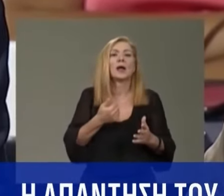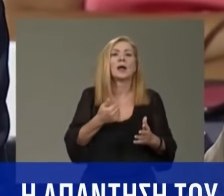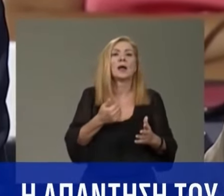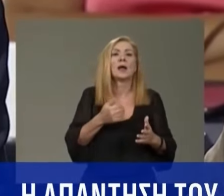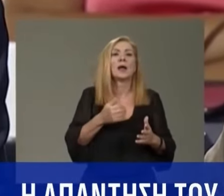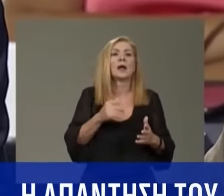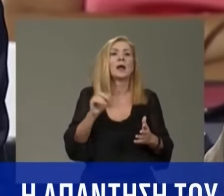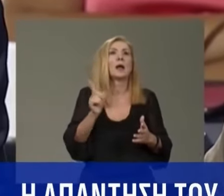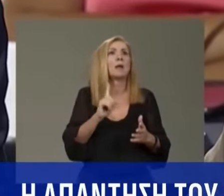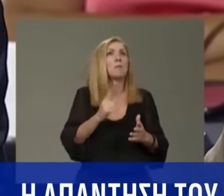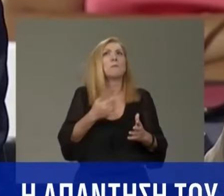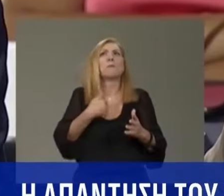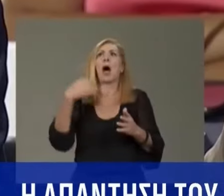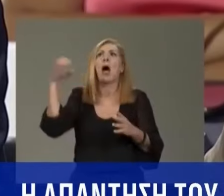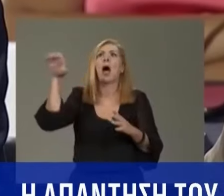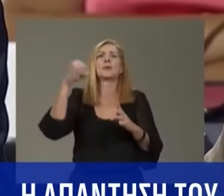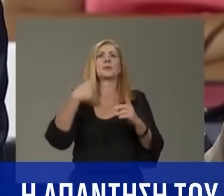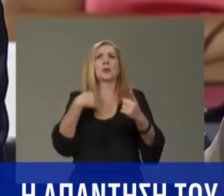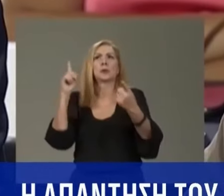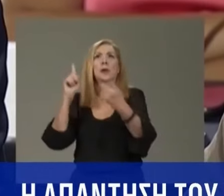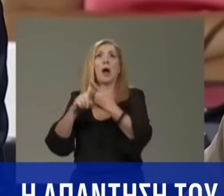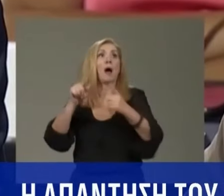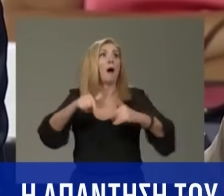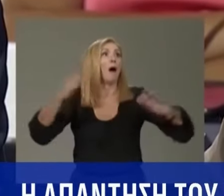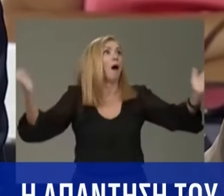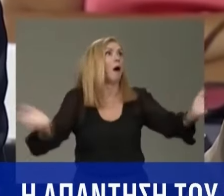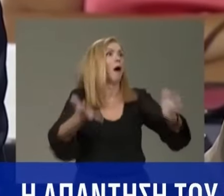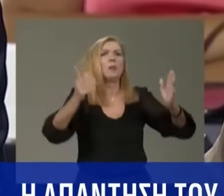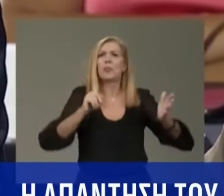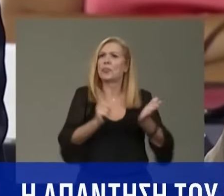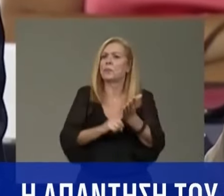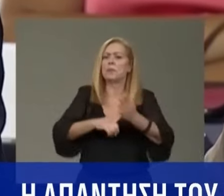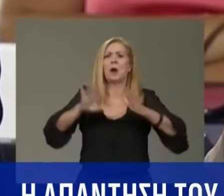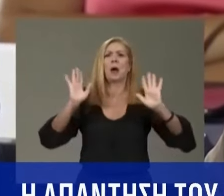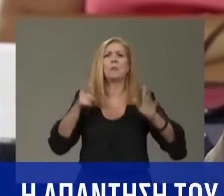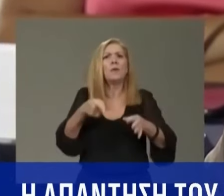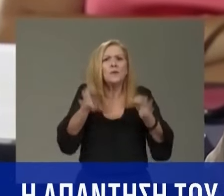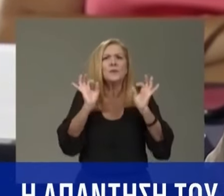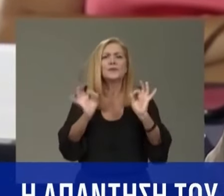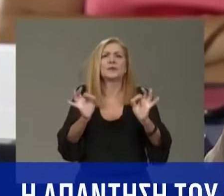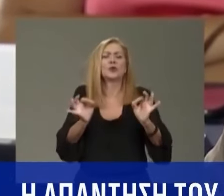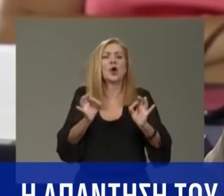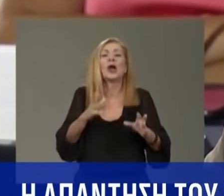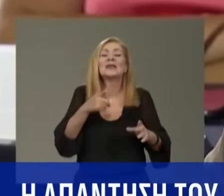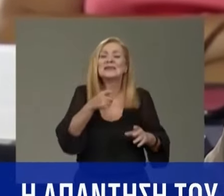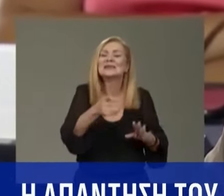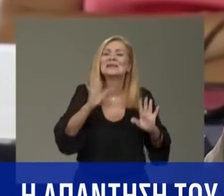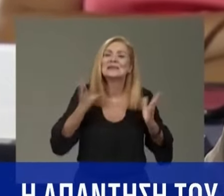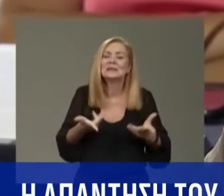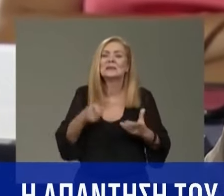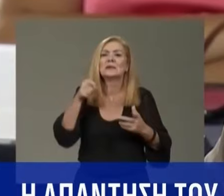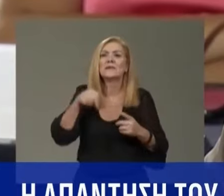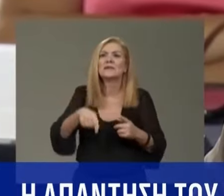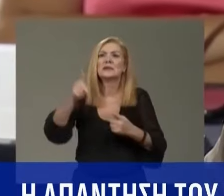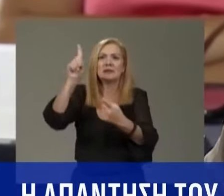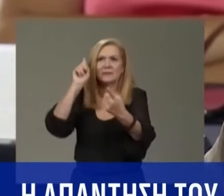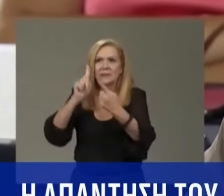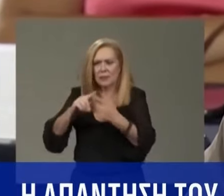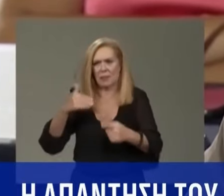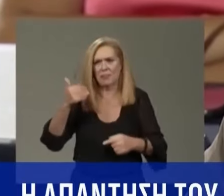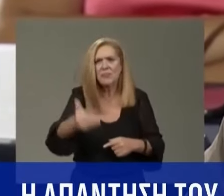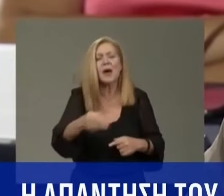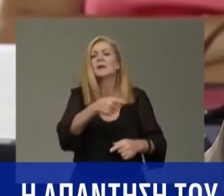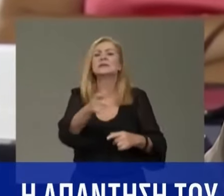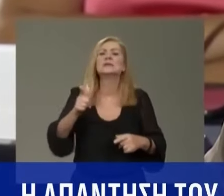αποτελεί είδηση ότι συναντιέστε με τον Τούρκο πρόεδρο. Περαιτέρω θέλω να σας ρωτήσω ποιες είναι οι προσδοκίες σας από αυτήν τη